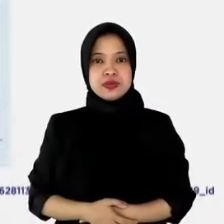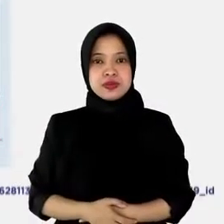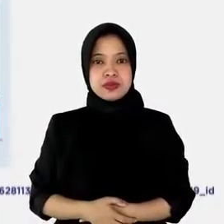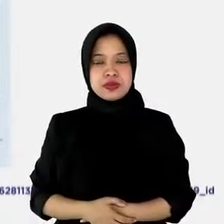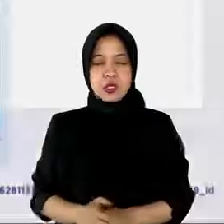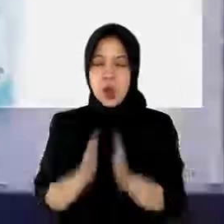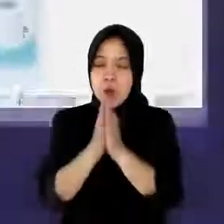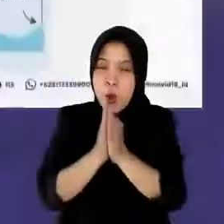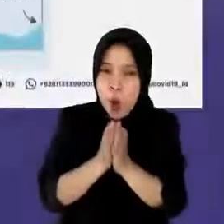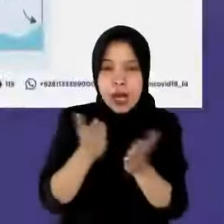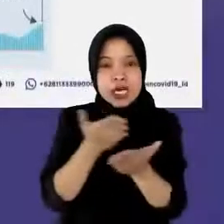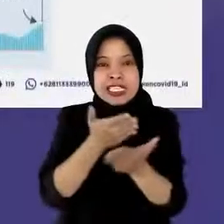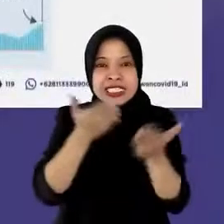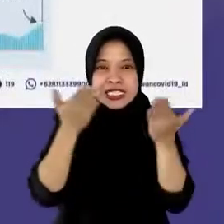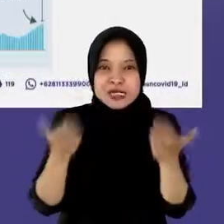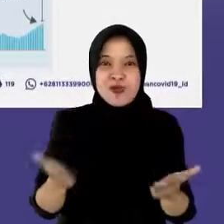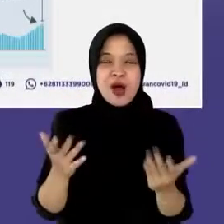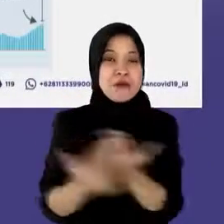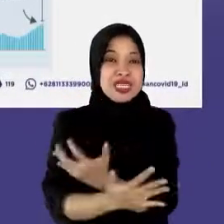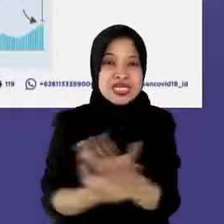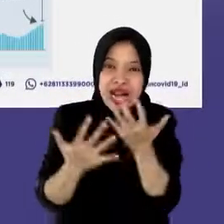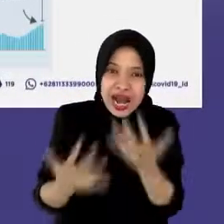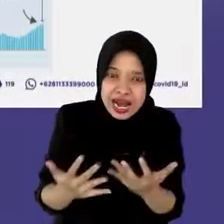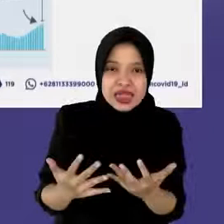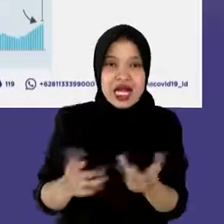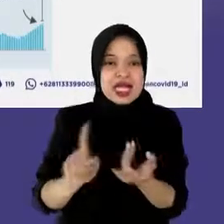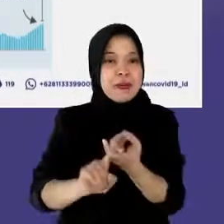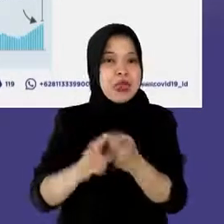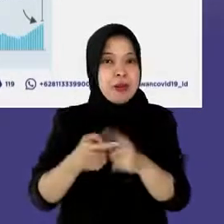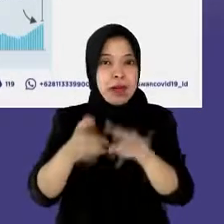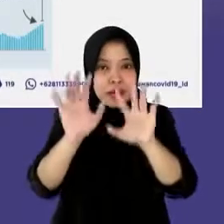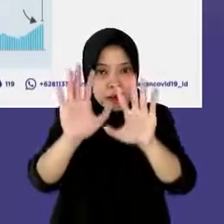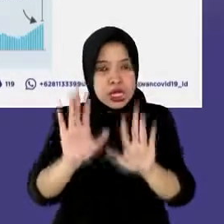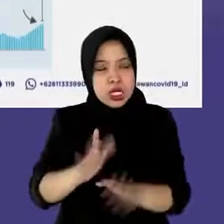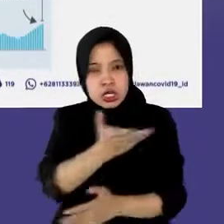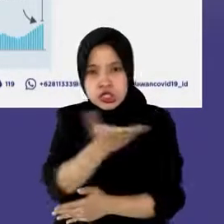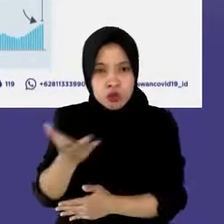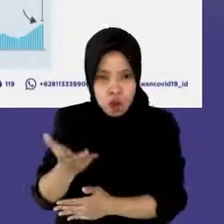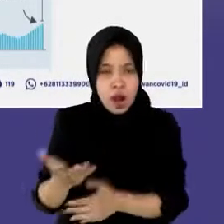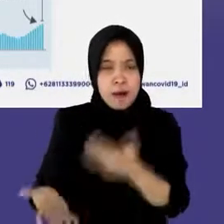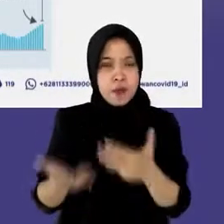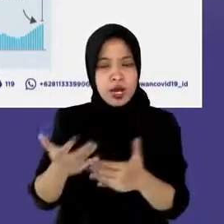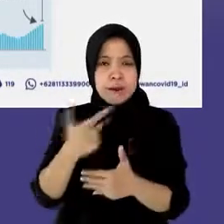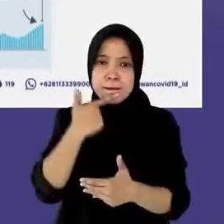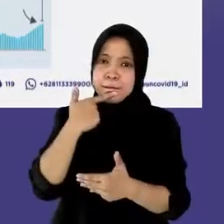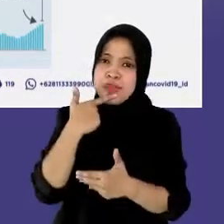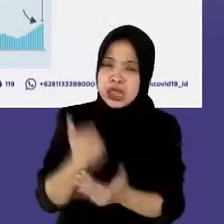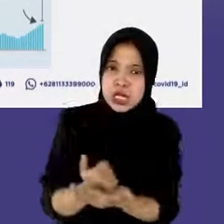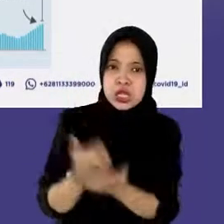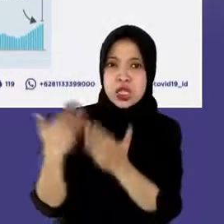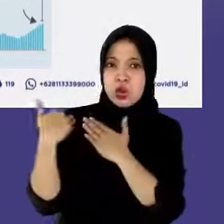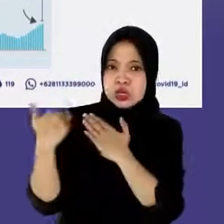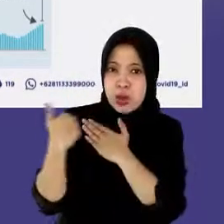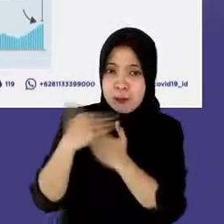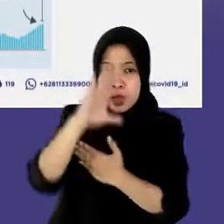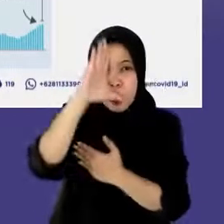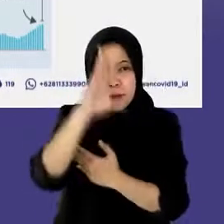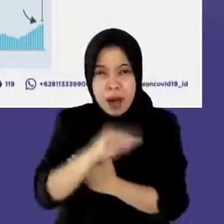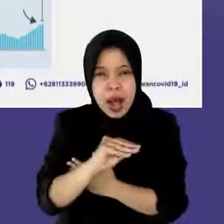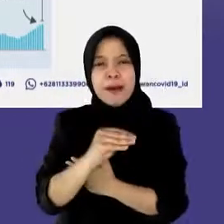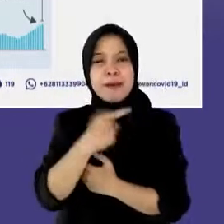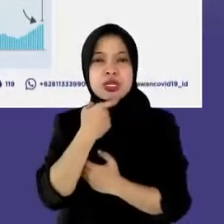itu dimohon kepada seluruh elemen Masyarakat khususnya rekan-rekan media yang memiliki peran penting untuk memahami